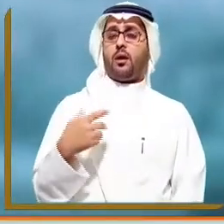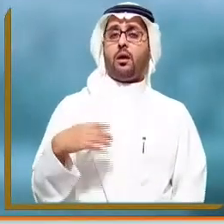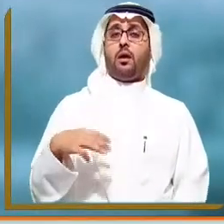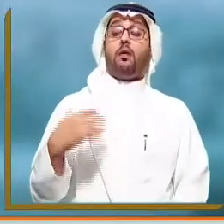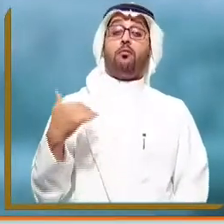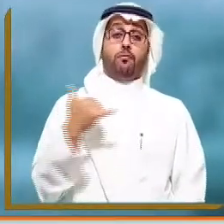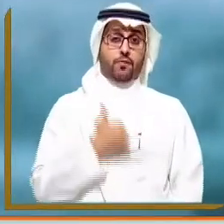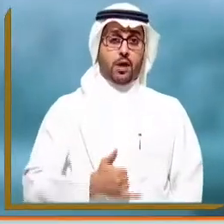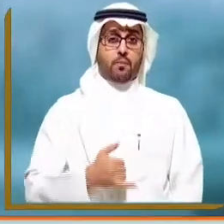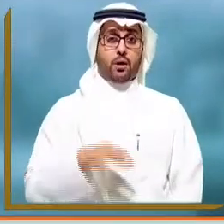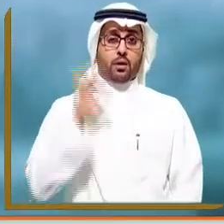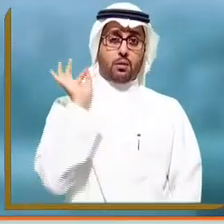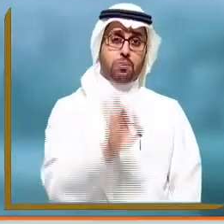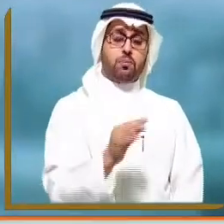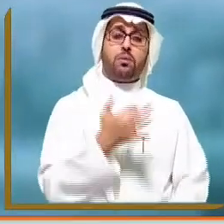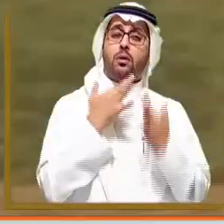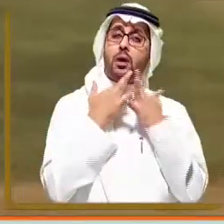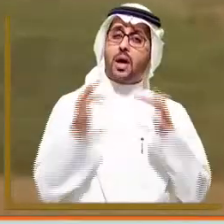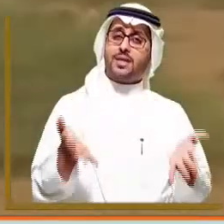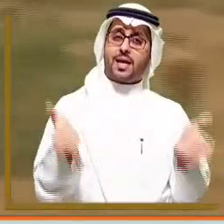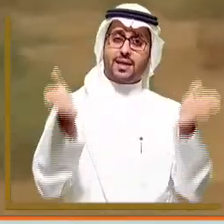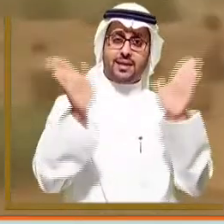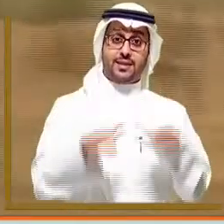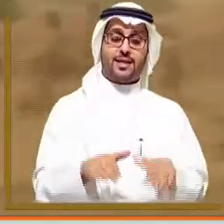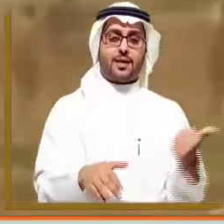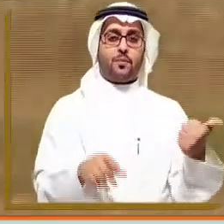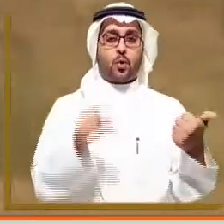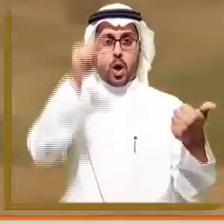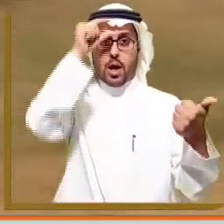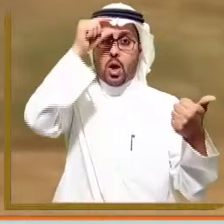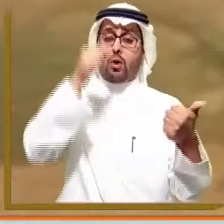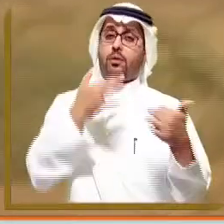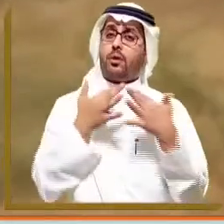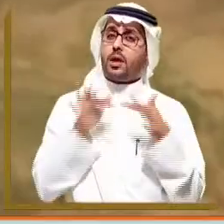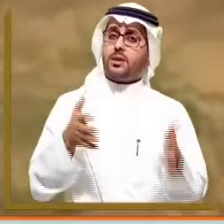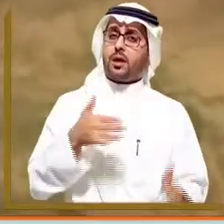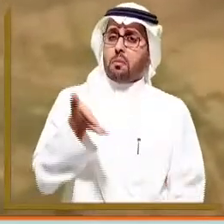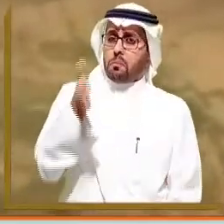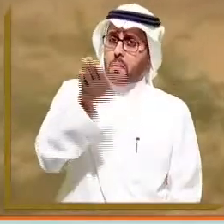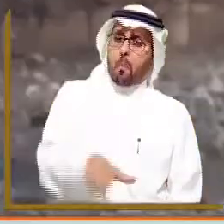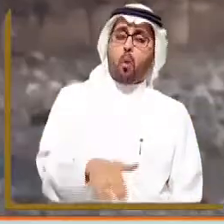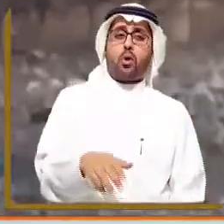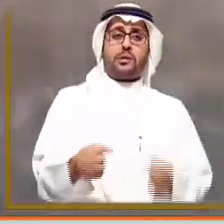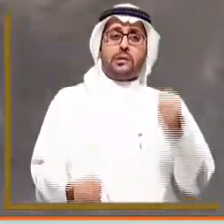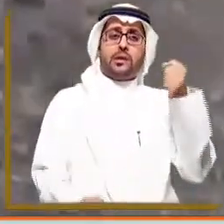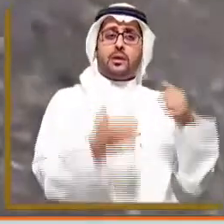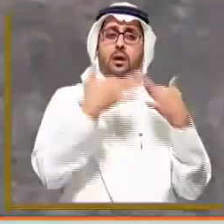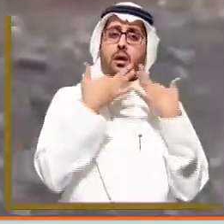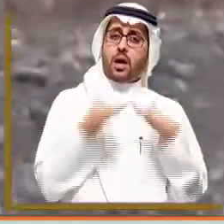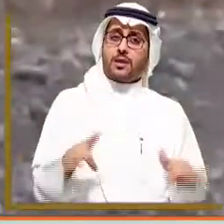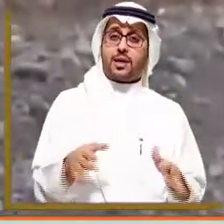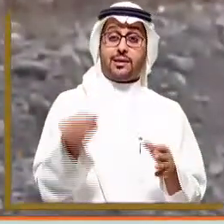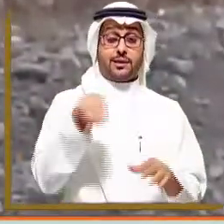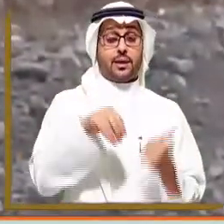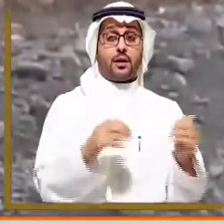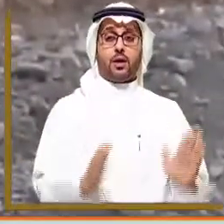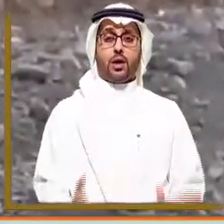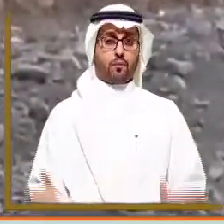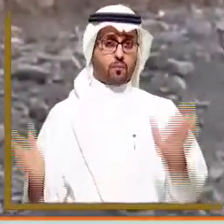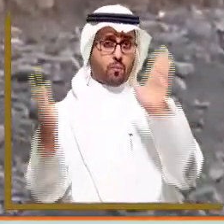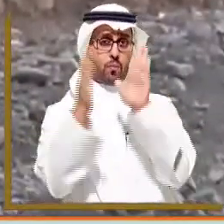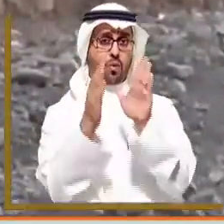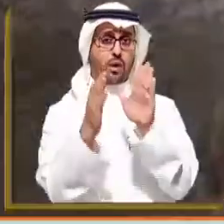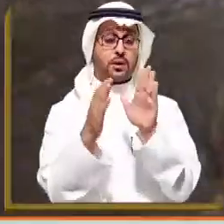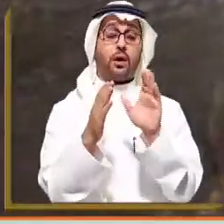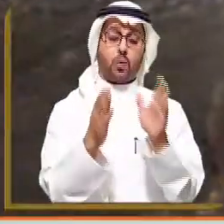تكبد ميليشيا الحوثي الإرهابية خسائر إضافية فادحة في الأرواح والعتاد خلال المعارك التي شهدتها جبهات